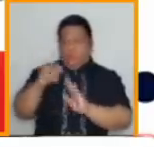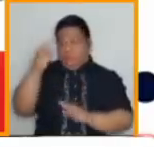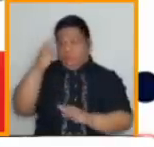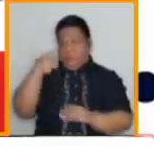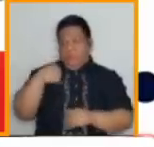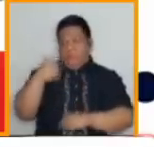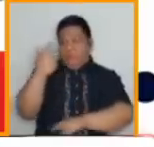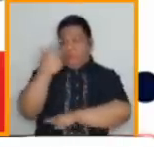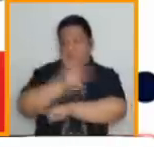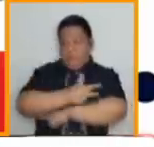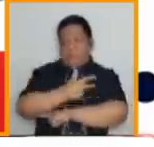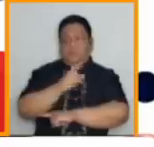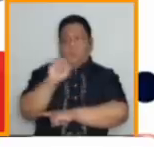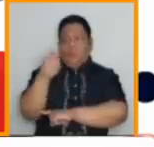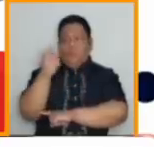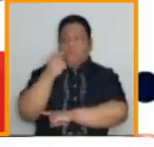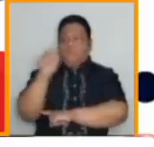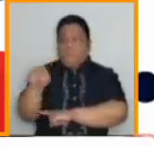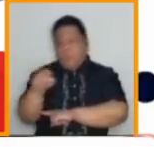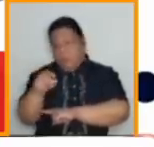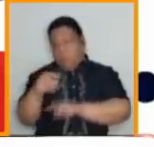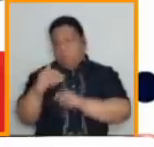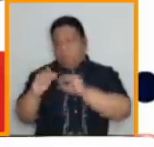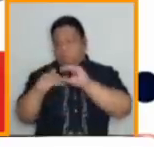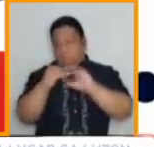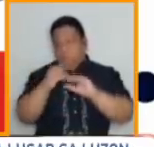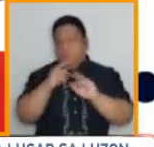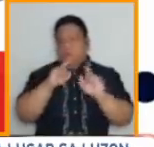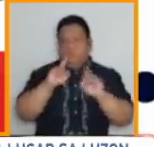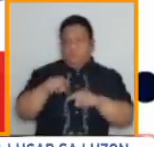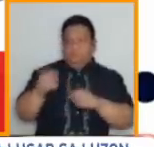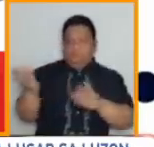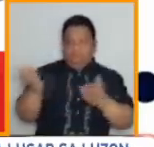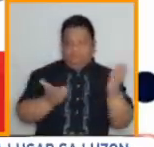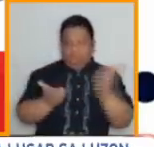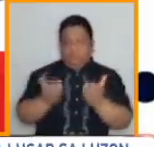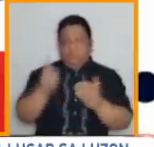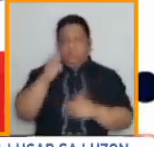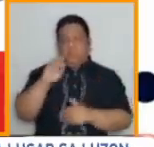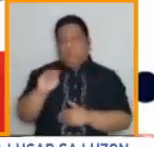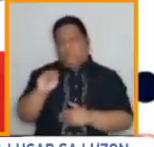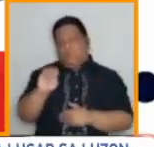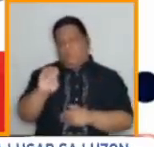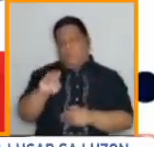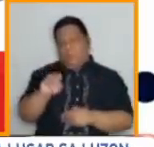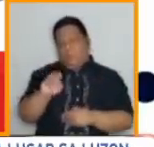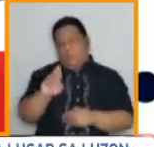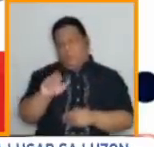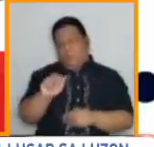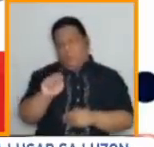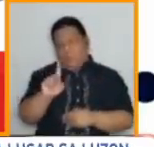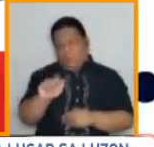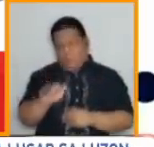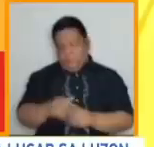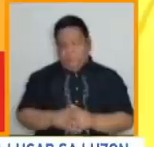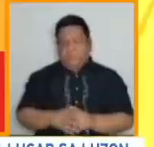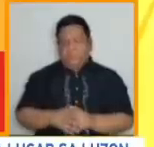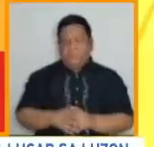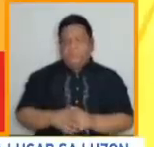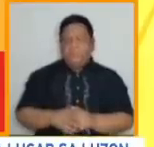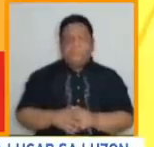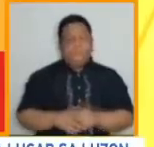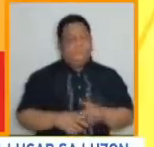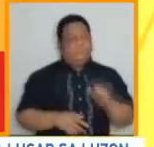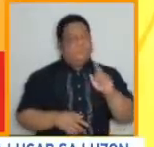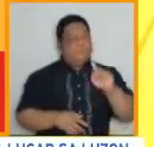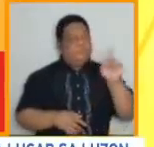para mag-submit ng kanilang respective memoranda. Opo. O yung mga pleading nila. Opo. Opo. James, sino na totoong PDP